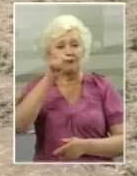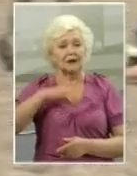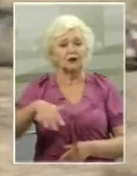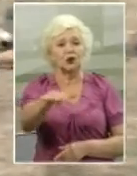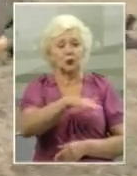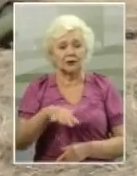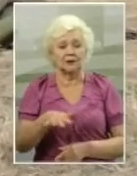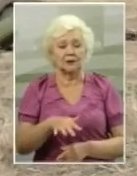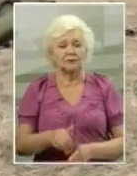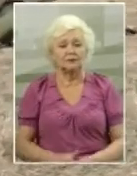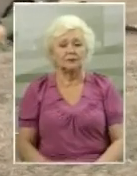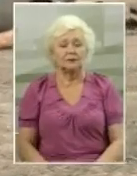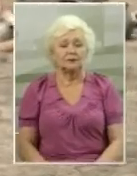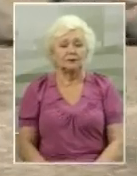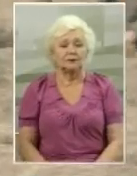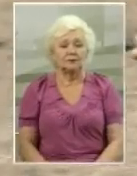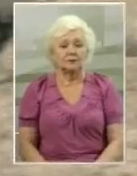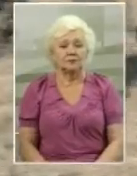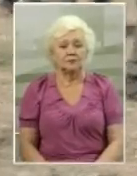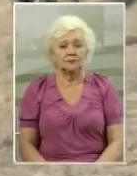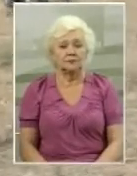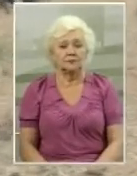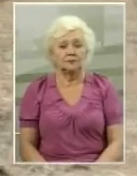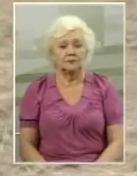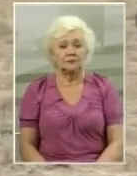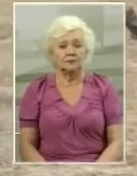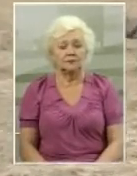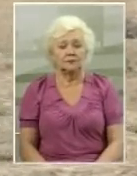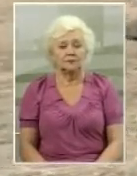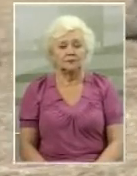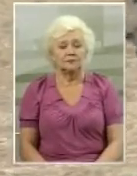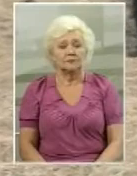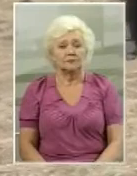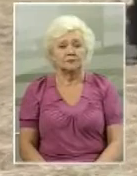України. Далі не кричимо! Громче!